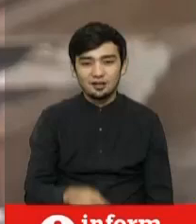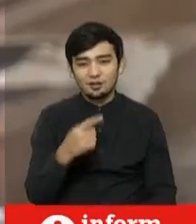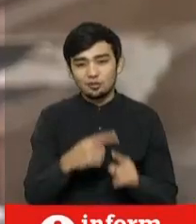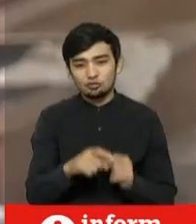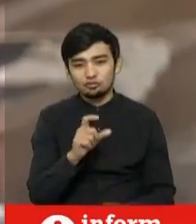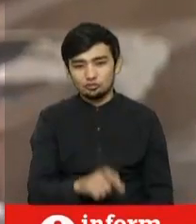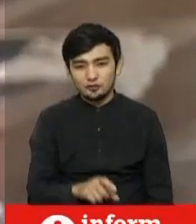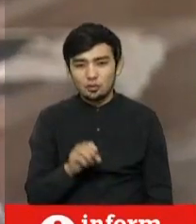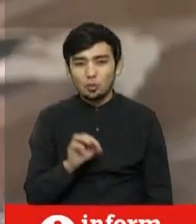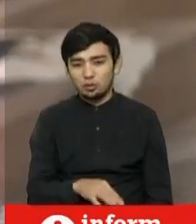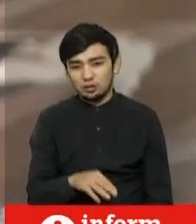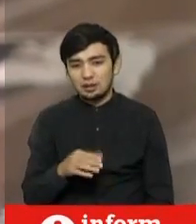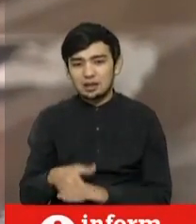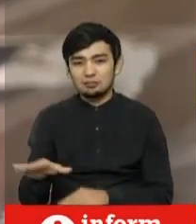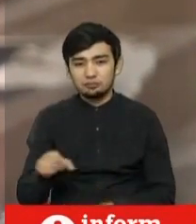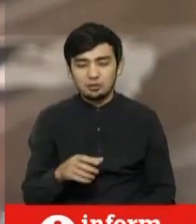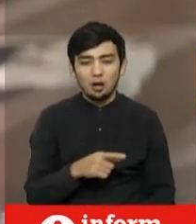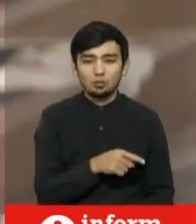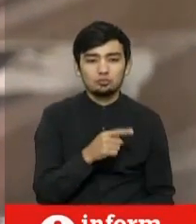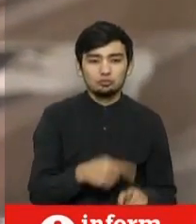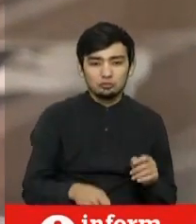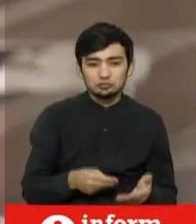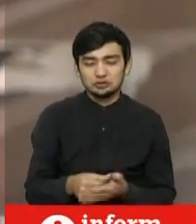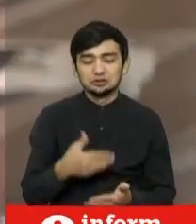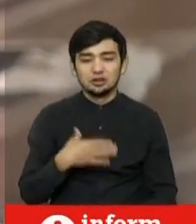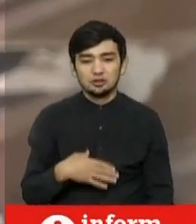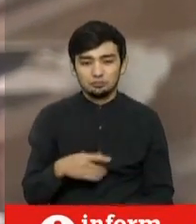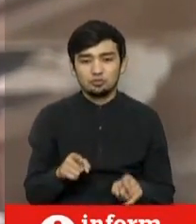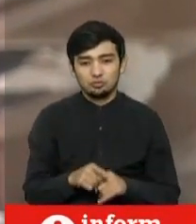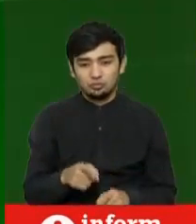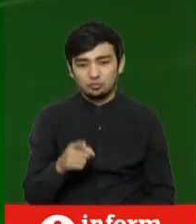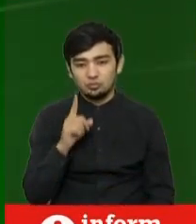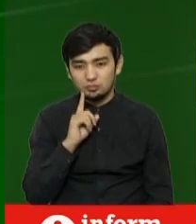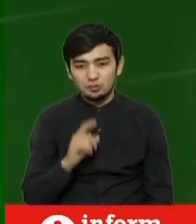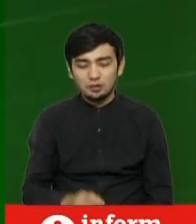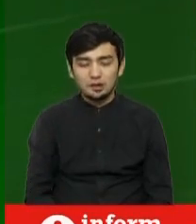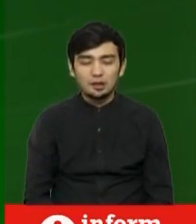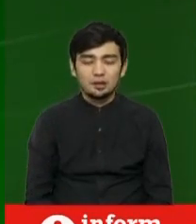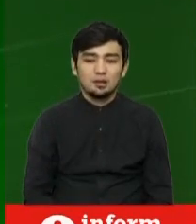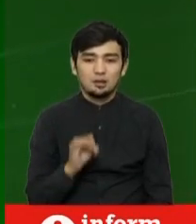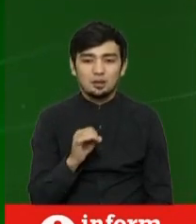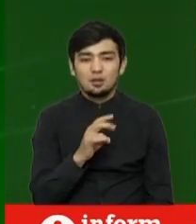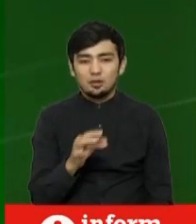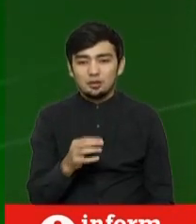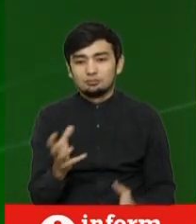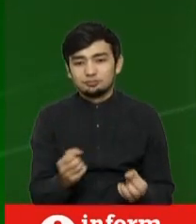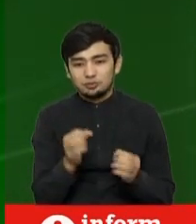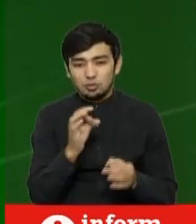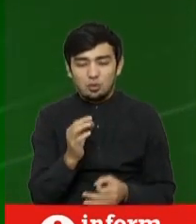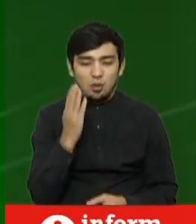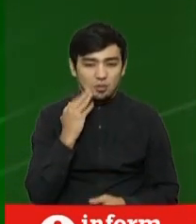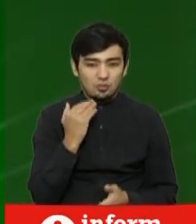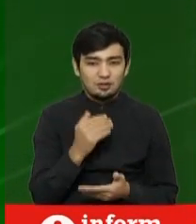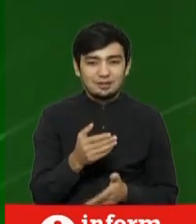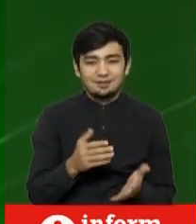кредит алу керек? Оны біреу неге төлеу керек? Дұрыс, пайдасы бар. Ал бұл қызметті қолдану тіпті оңай, яғни